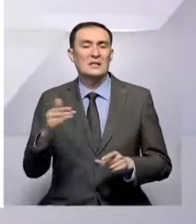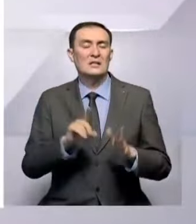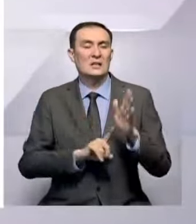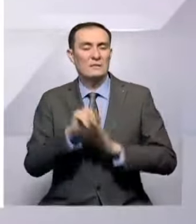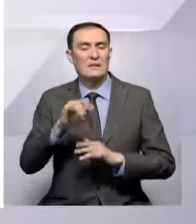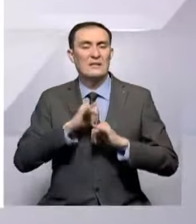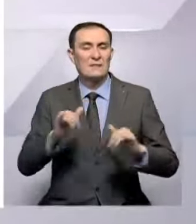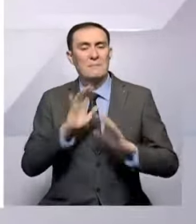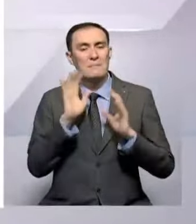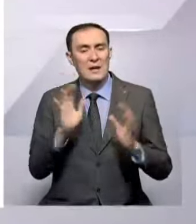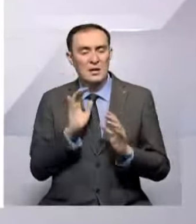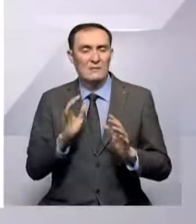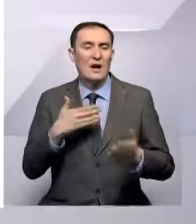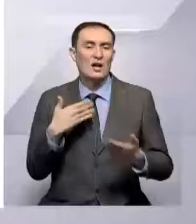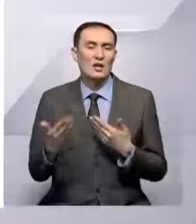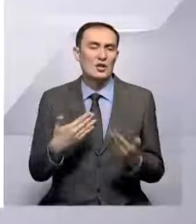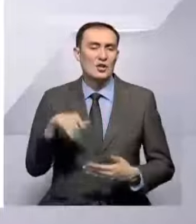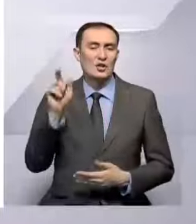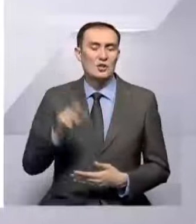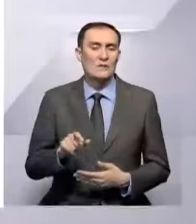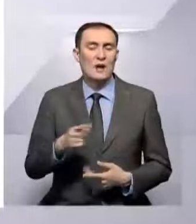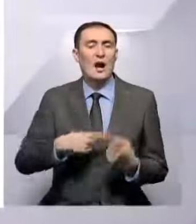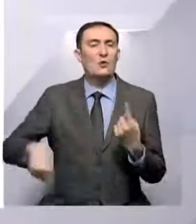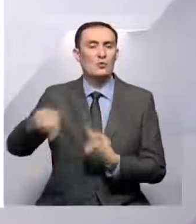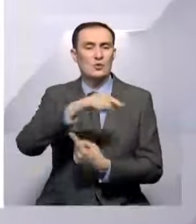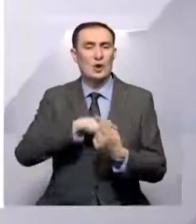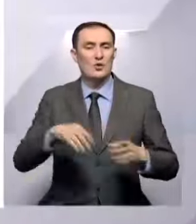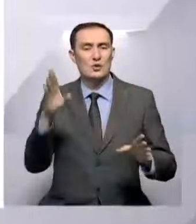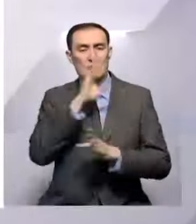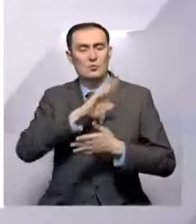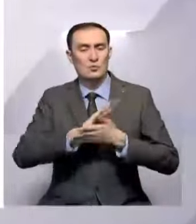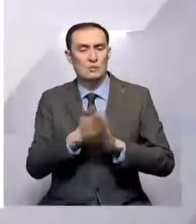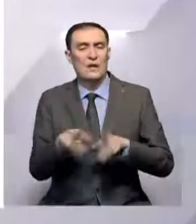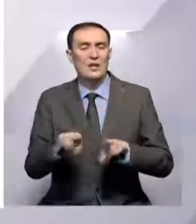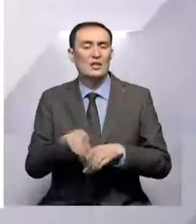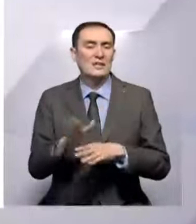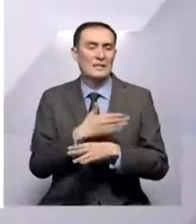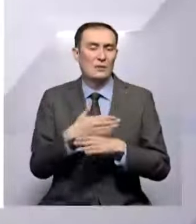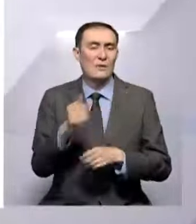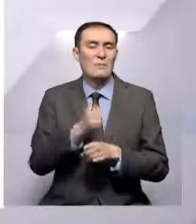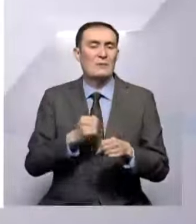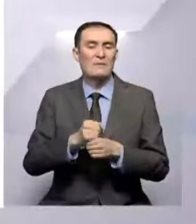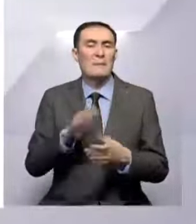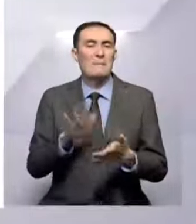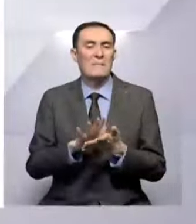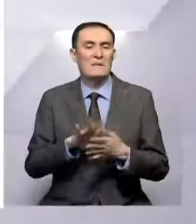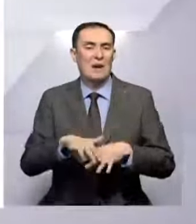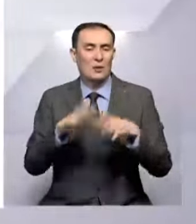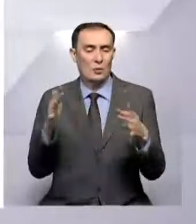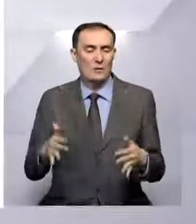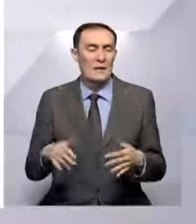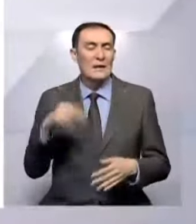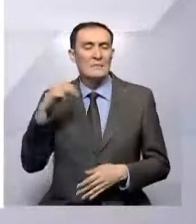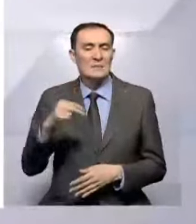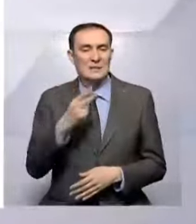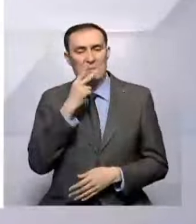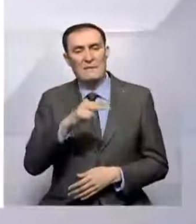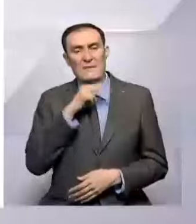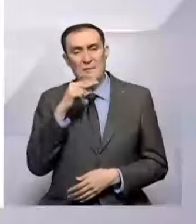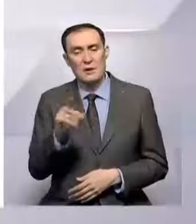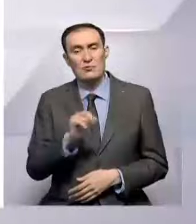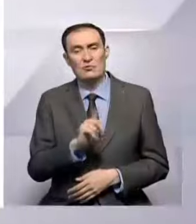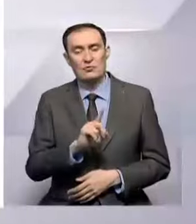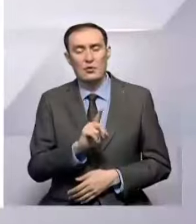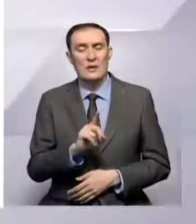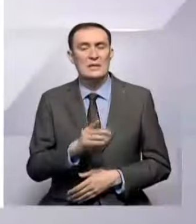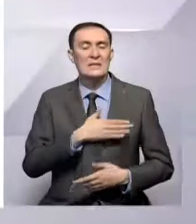формирование бережного отношения человека к окружающей среде а также сортировка и переработка бытовых отходов НТ обратил внимание